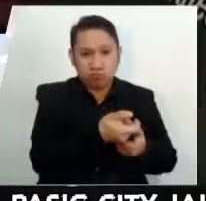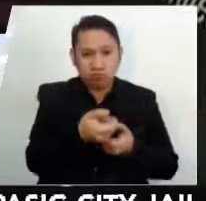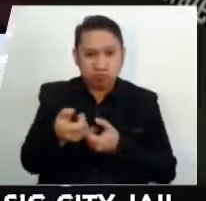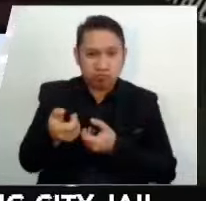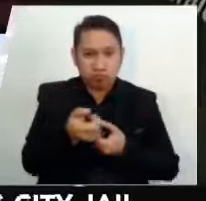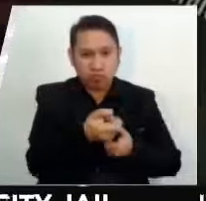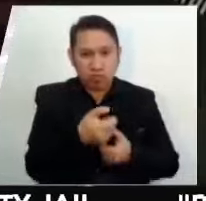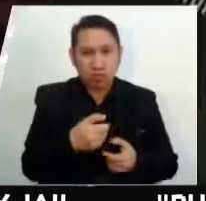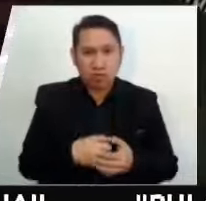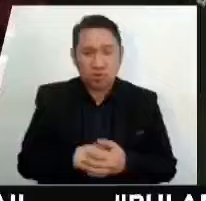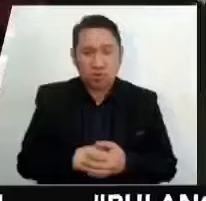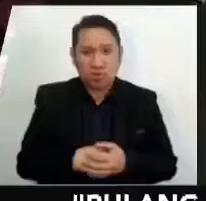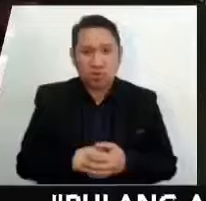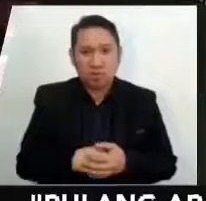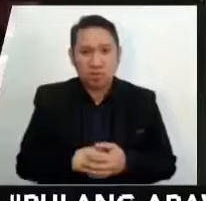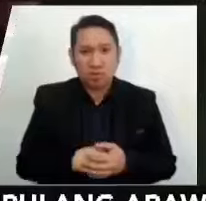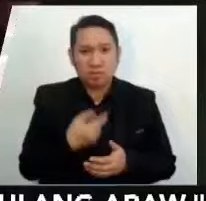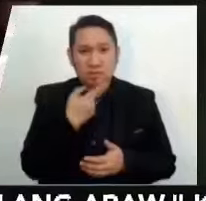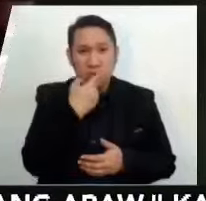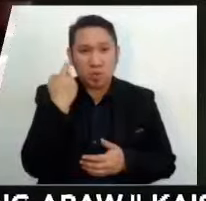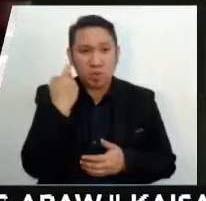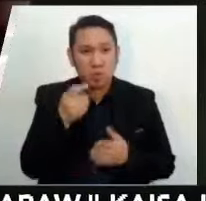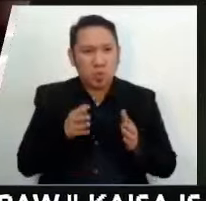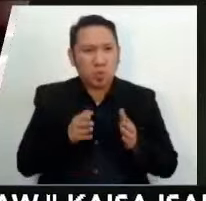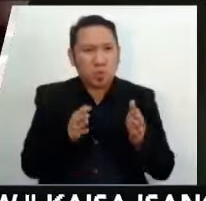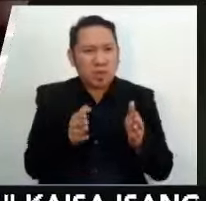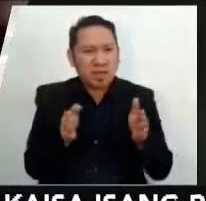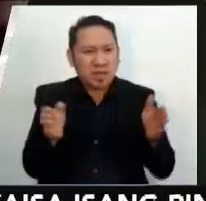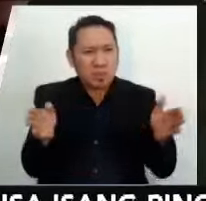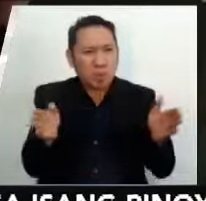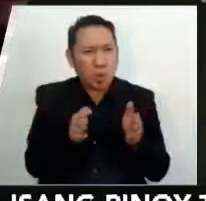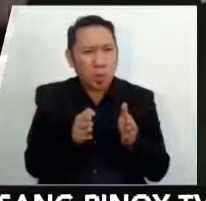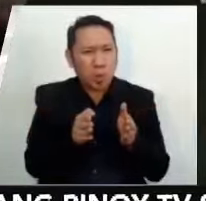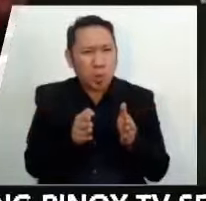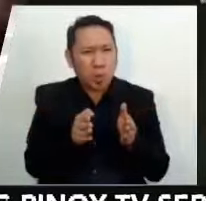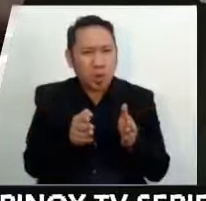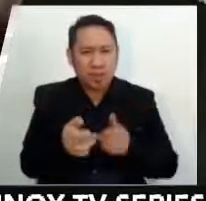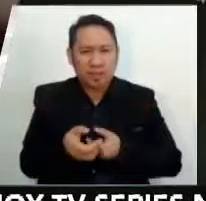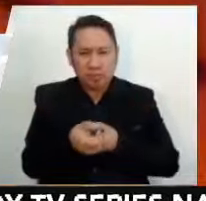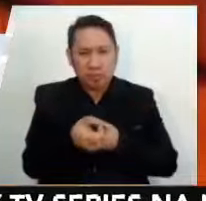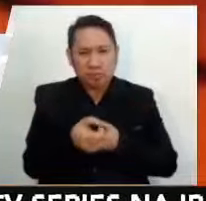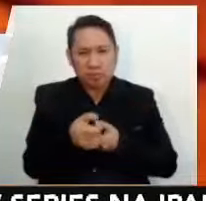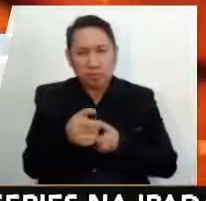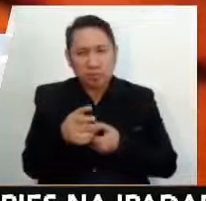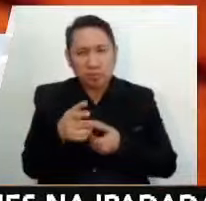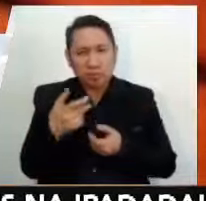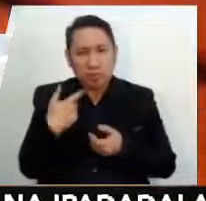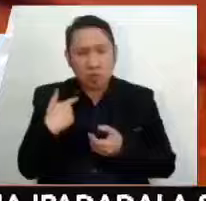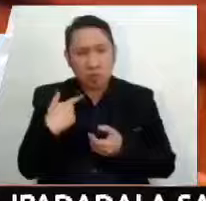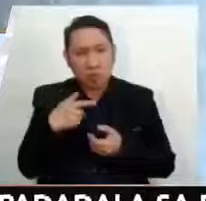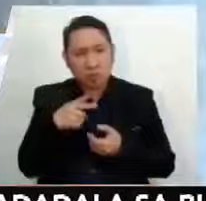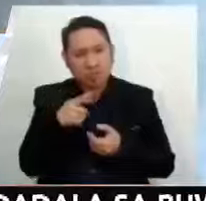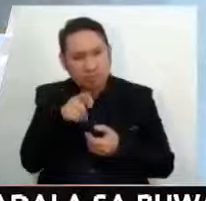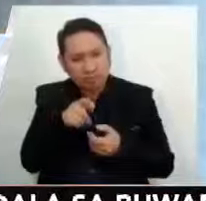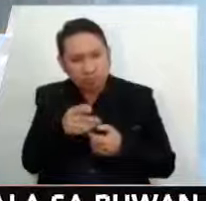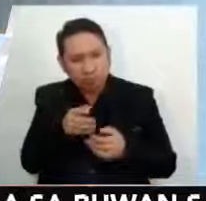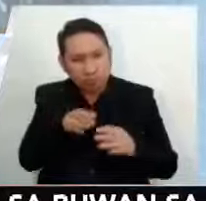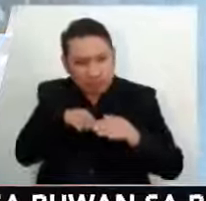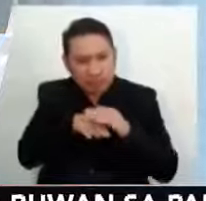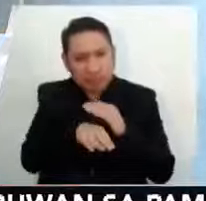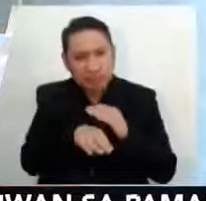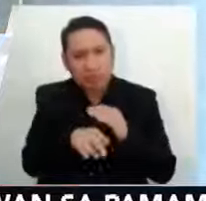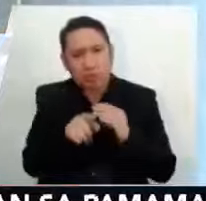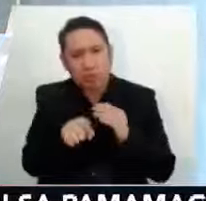napakaliit po para po ah makuha po namin yung pinaka focal points po nung apoy at the same time